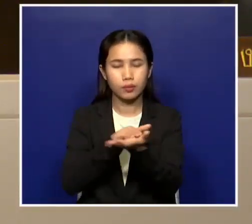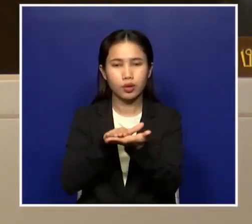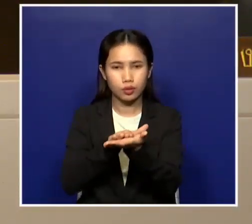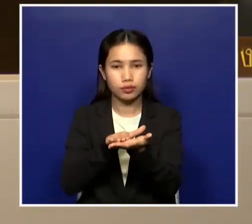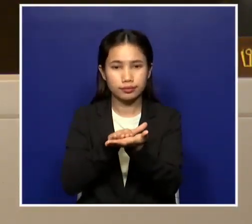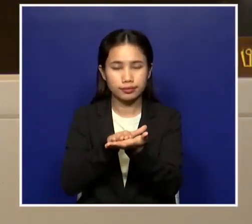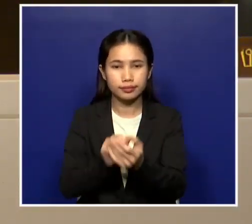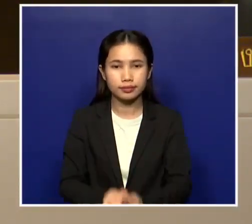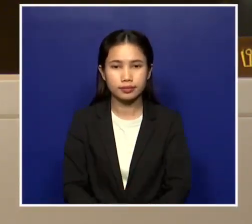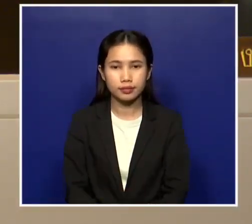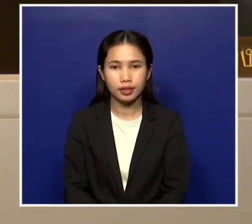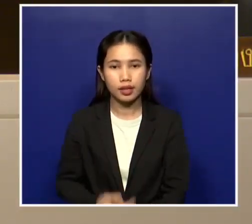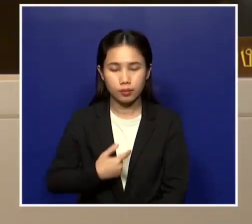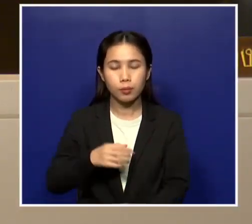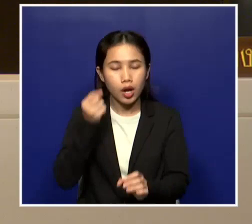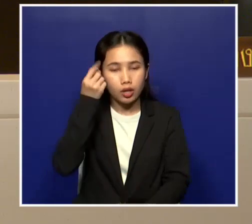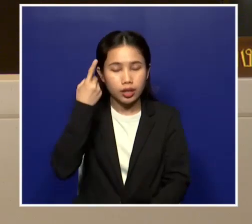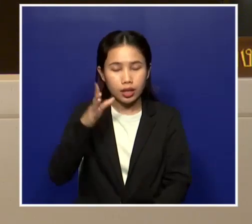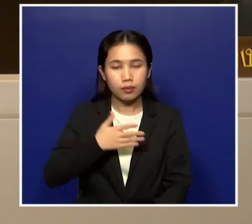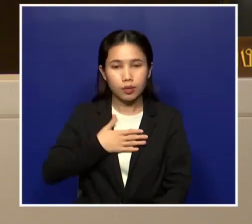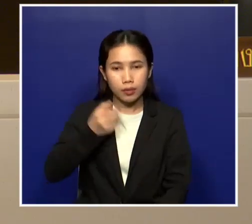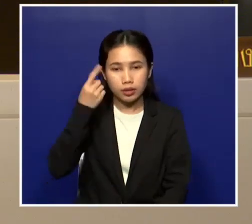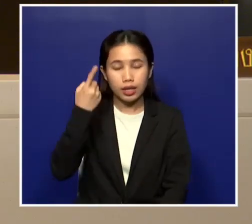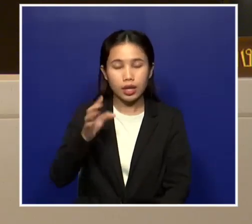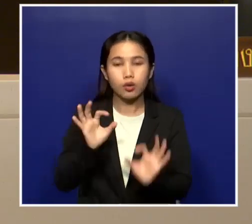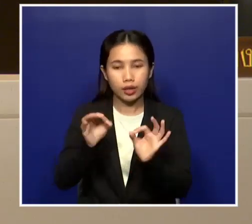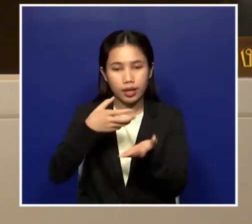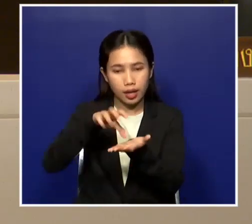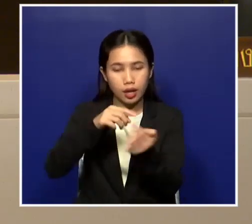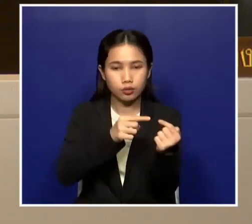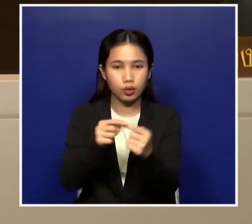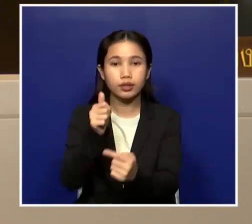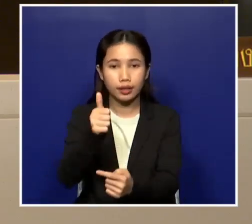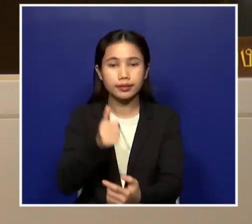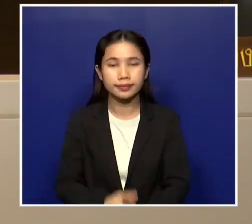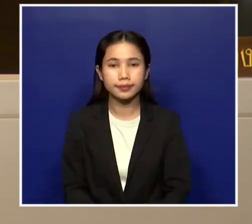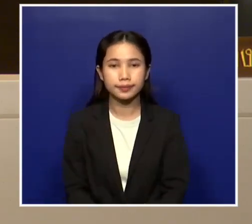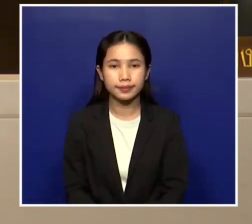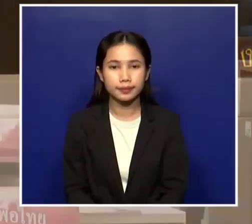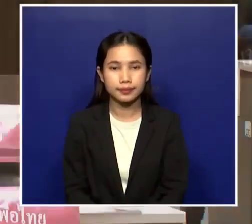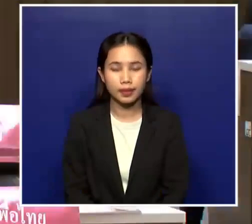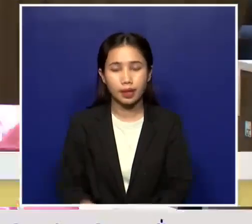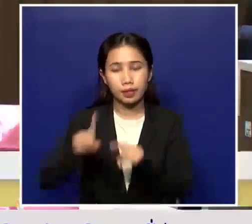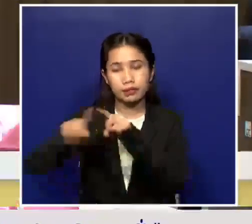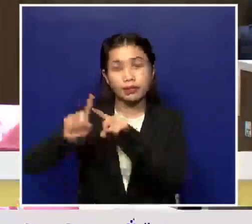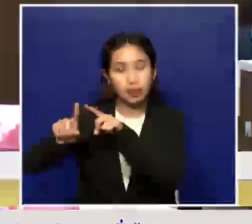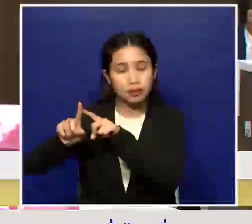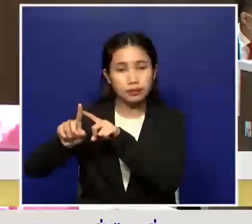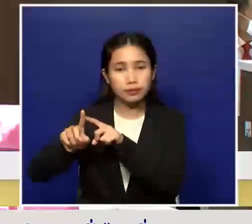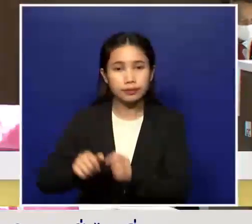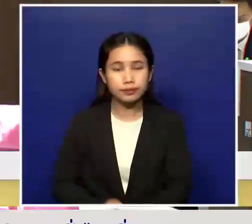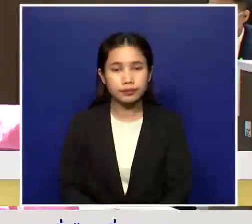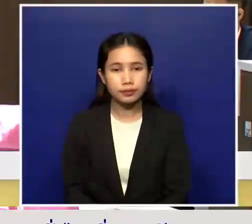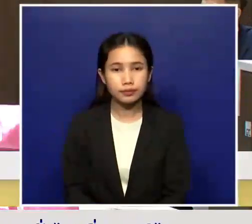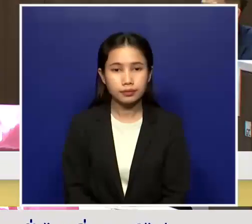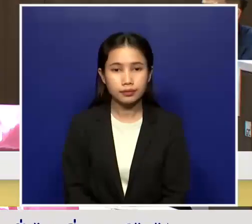ครับ แล้วผมจับความได้แล้วครับผมอนุญาตให้เล่าต่อครับ สิ่งต่างๆเหล่านี้ท่